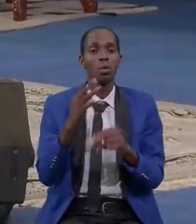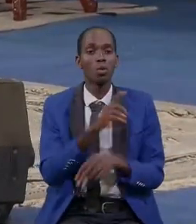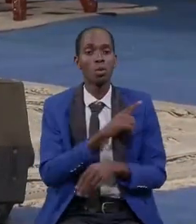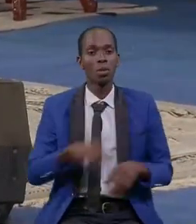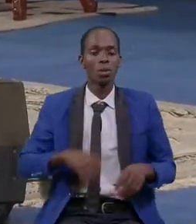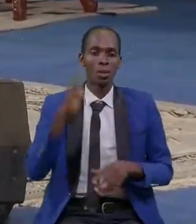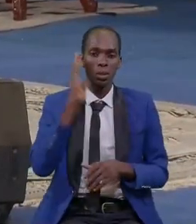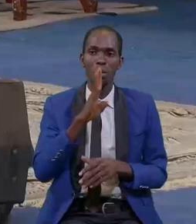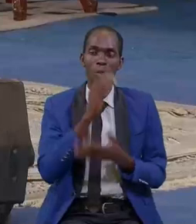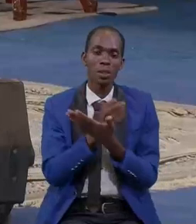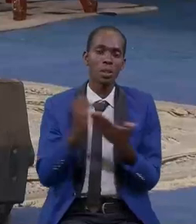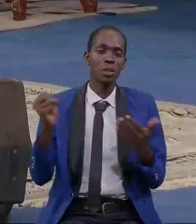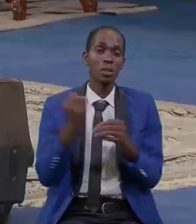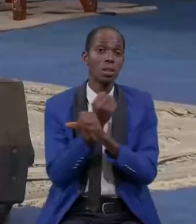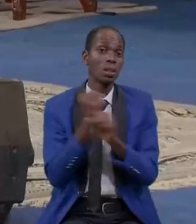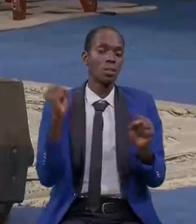sauvé.